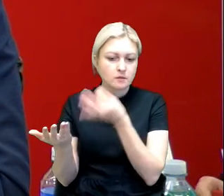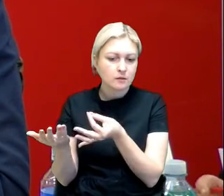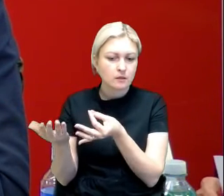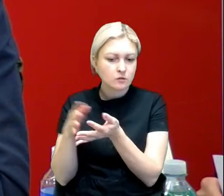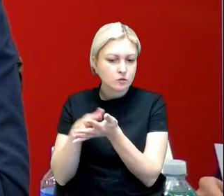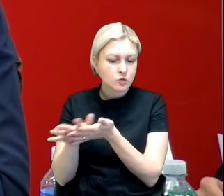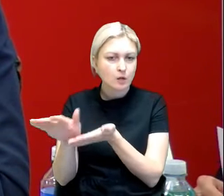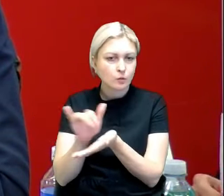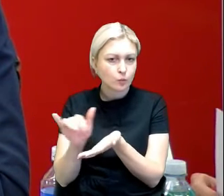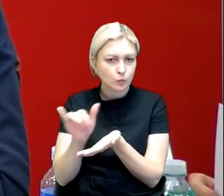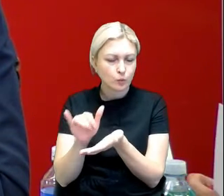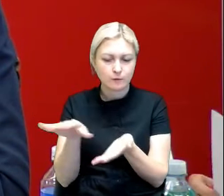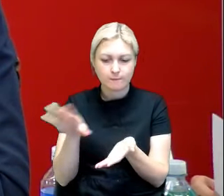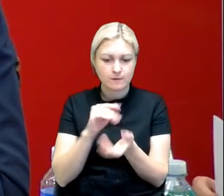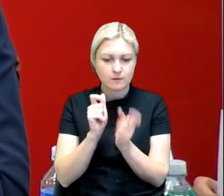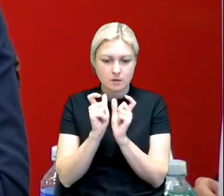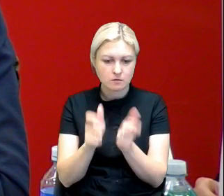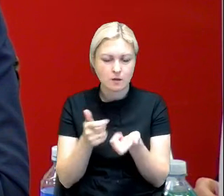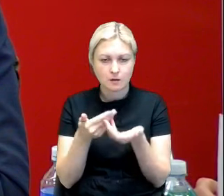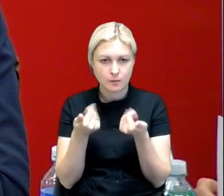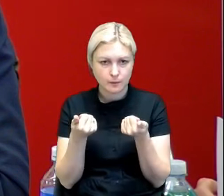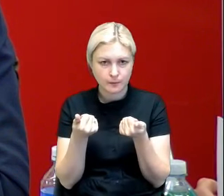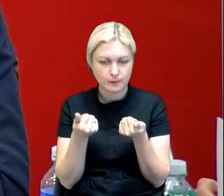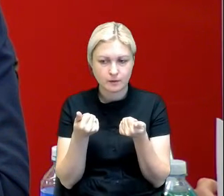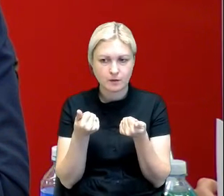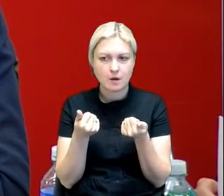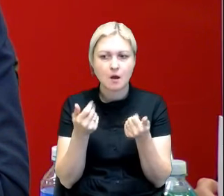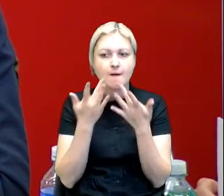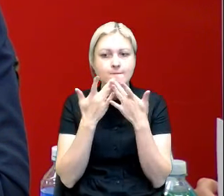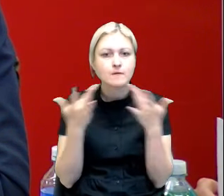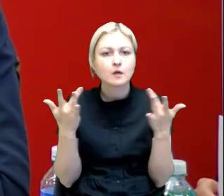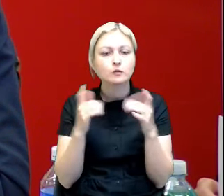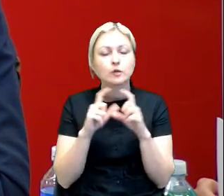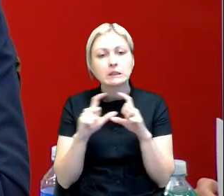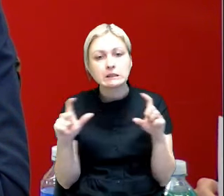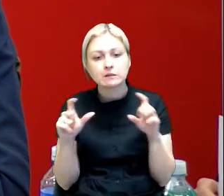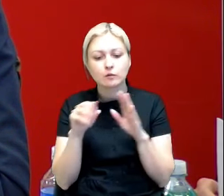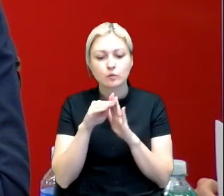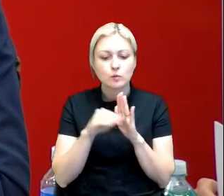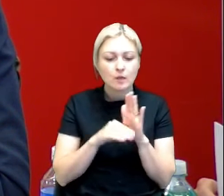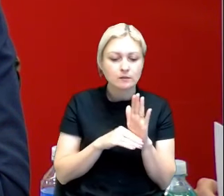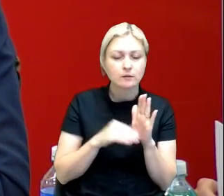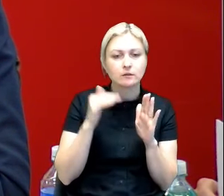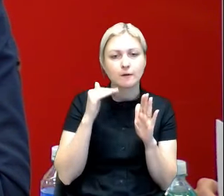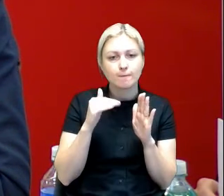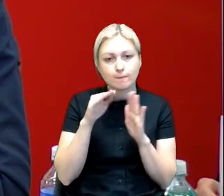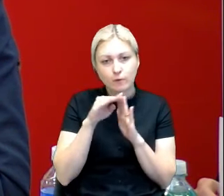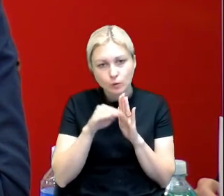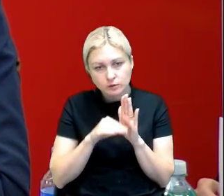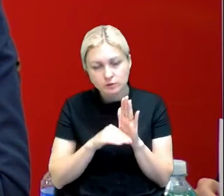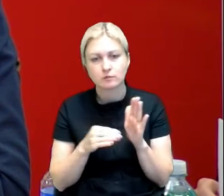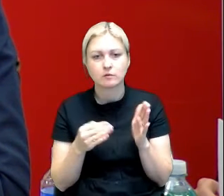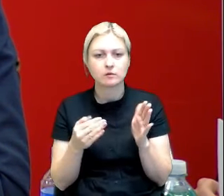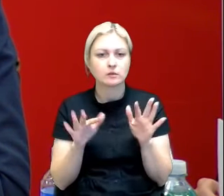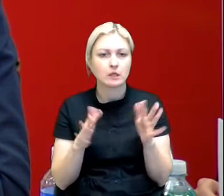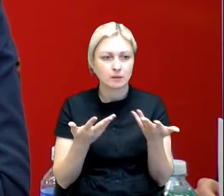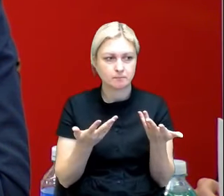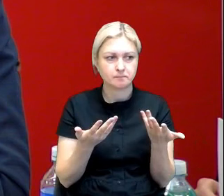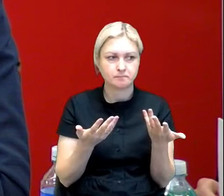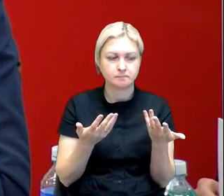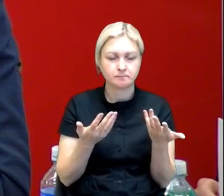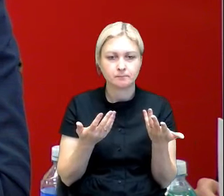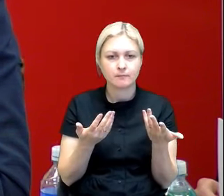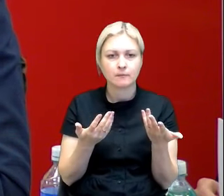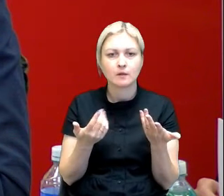buvo pakeisti šios viešosios įstaigos nuostatai ir funkcijos a taip galiu pasakyti ir tai kad